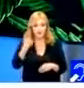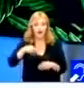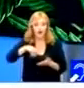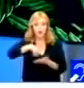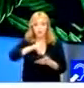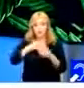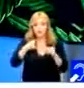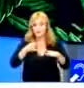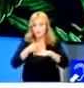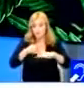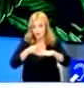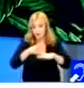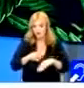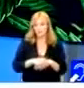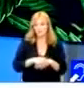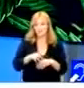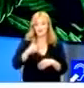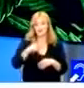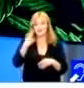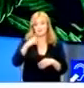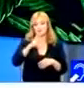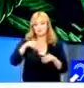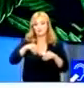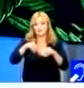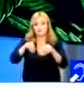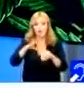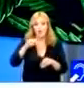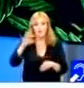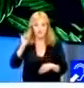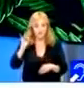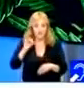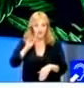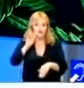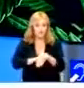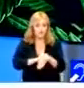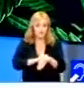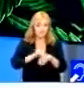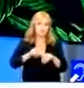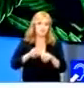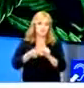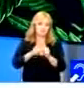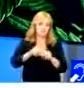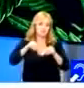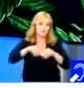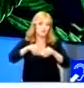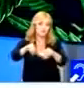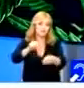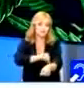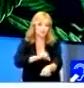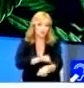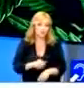de metri pătrați sub pretextul că vor să cultive legume pentru export. Oamenii legii au ridicat peste 50 de kilograme de cannabis,